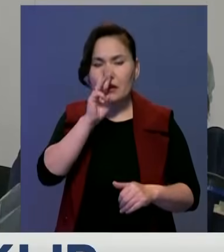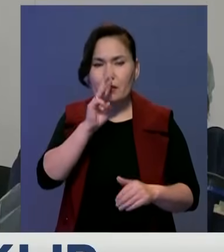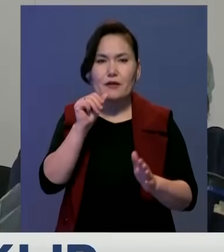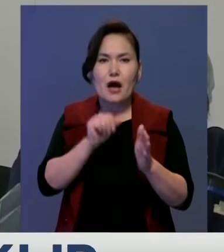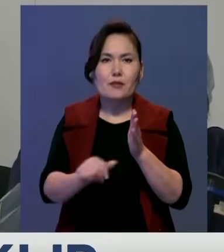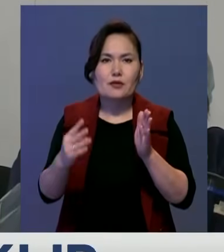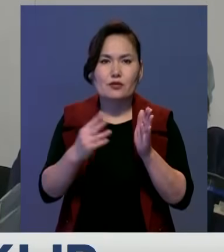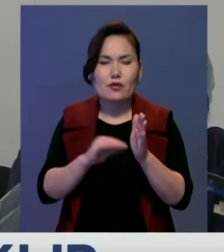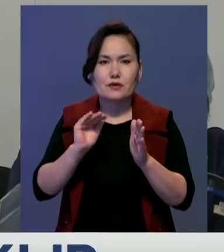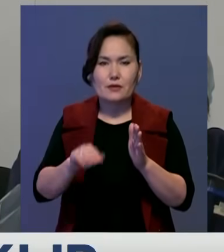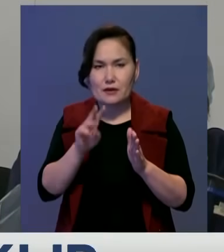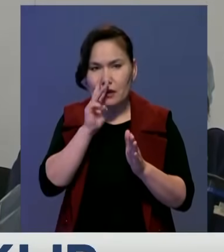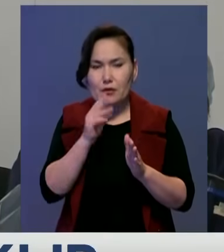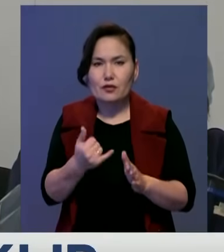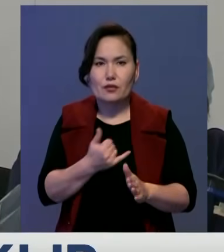мен